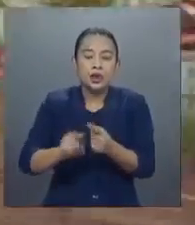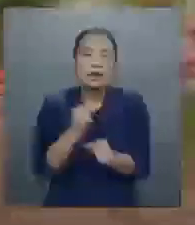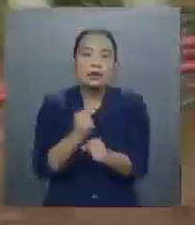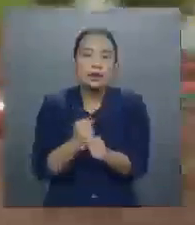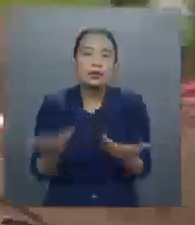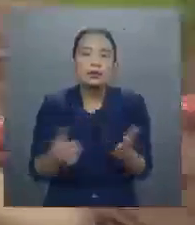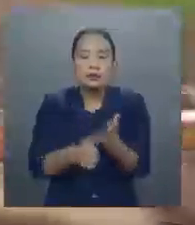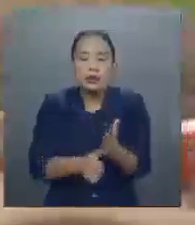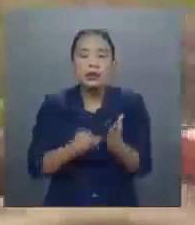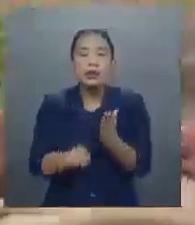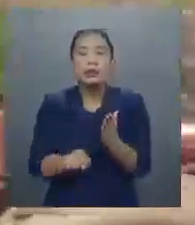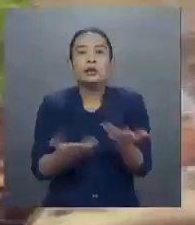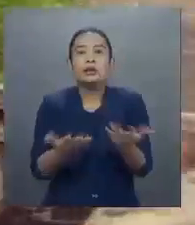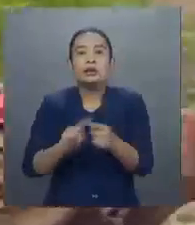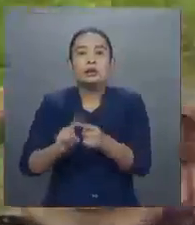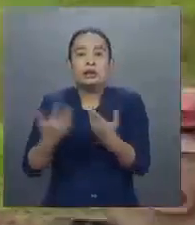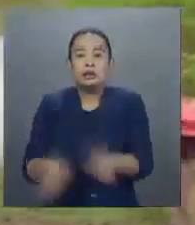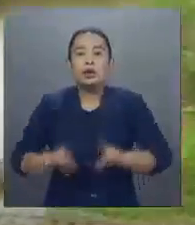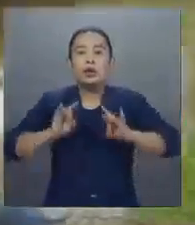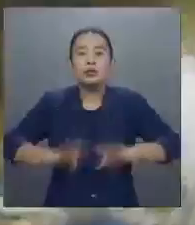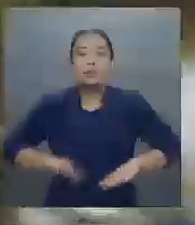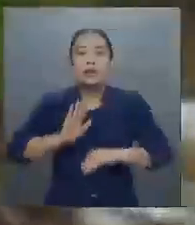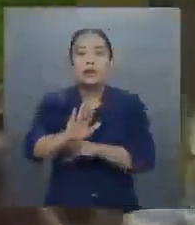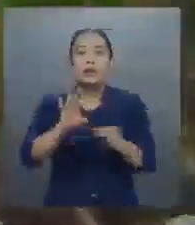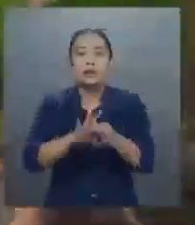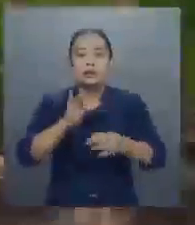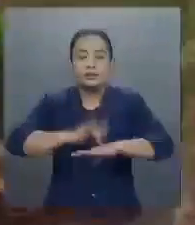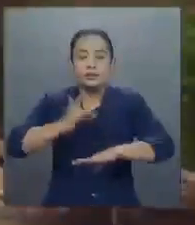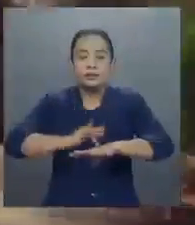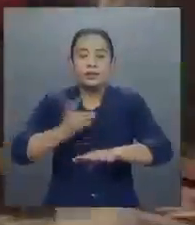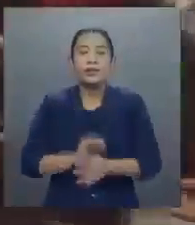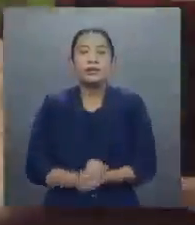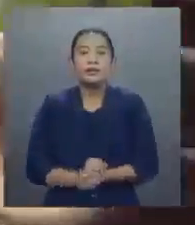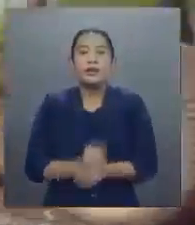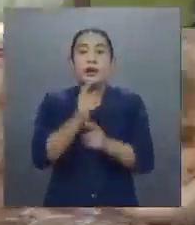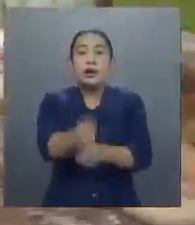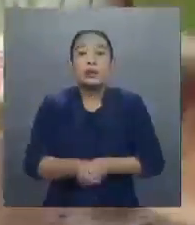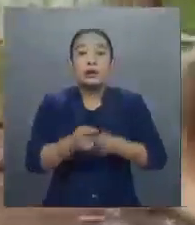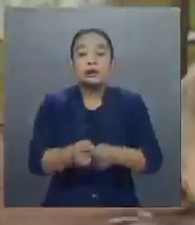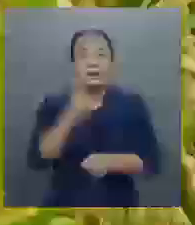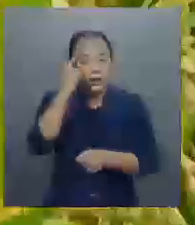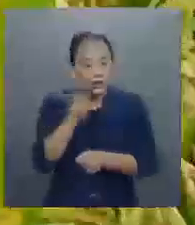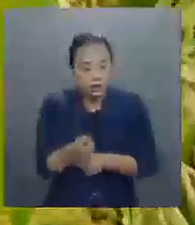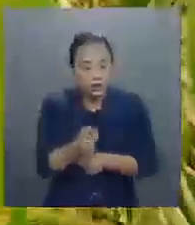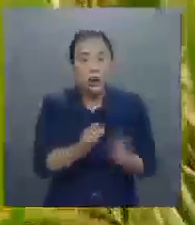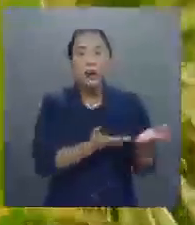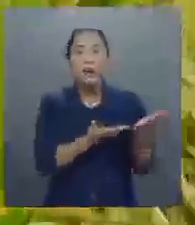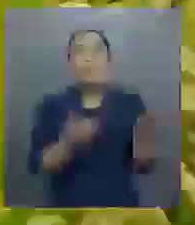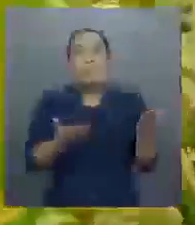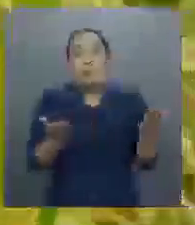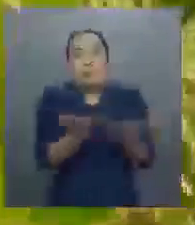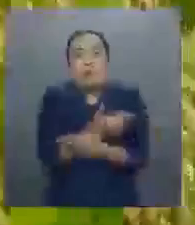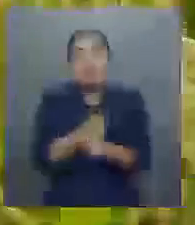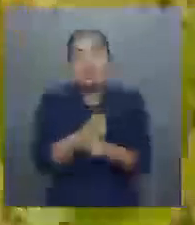ญหาหนี้สินรวมถึงความเสี่ยงจากภัยธรรมชาติทำให้เกษตรกรออกจากภาคเกษตรไปหารายได้ทางอื่นนะ